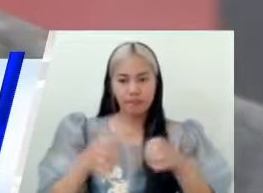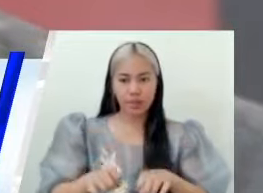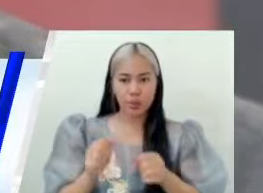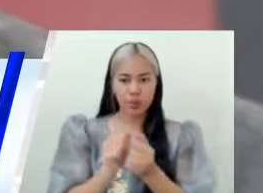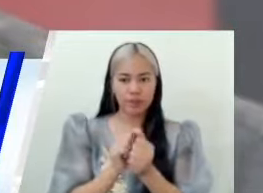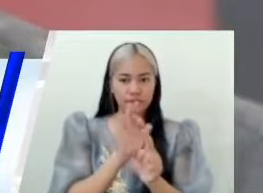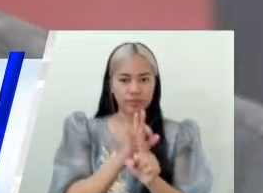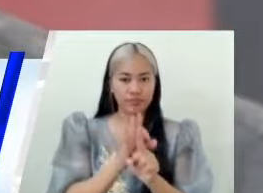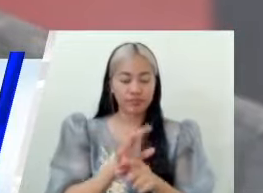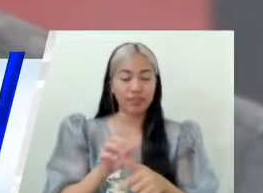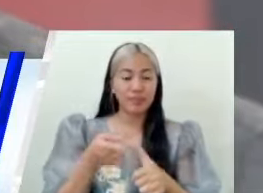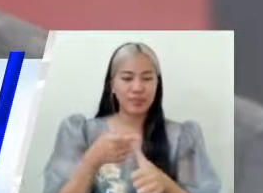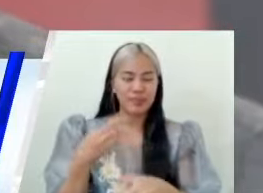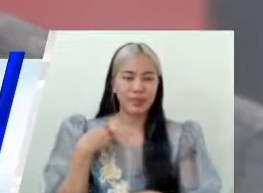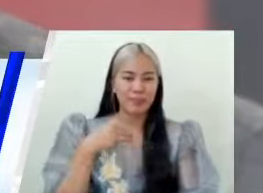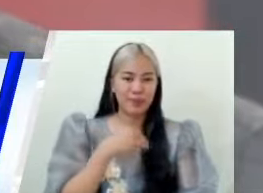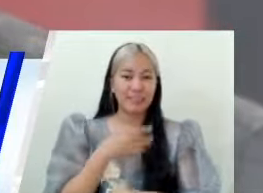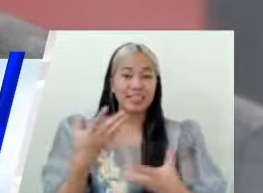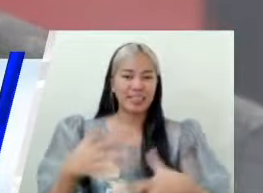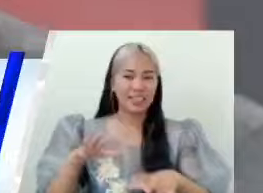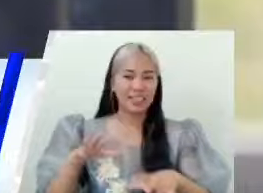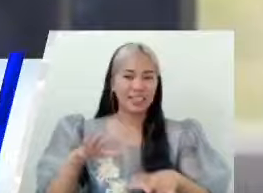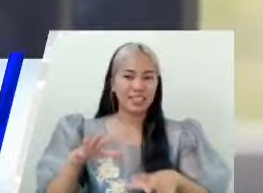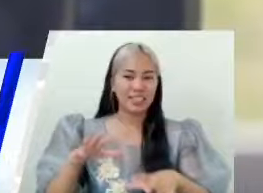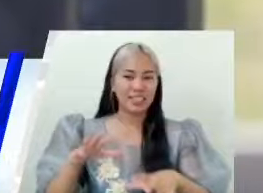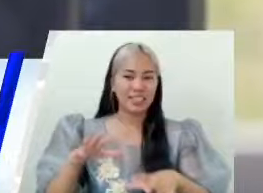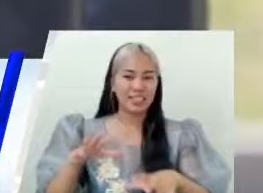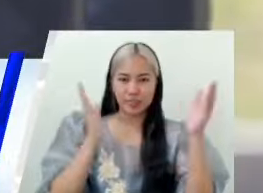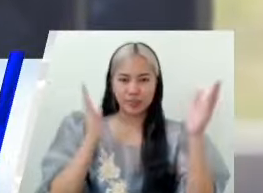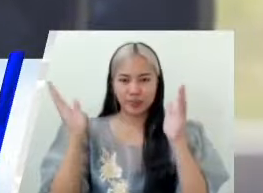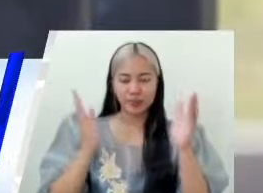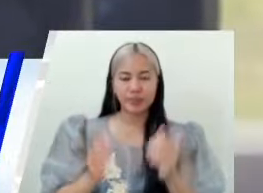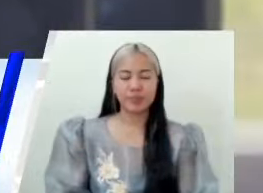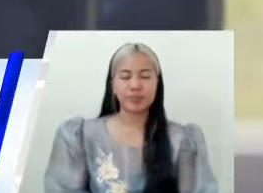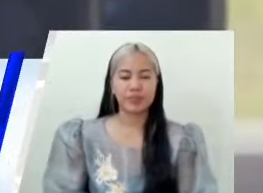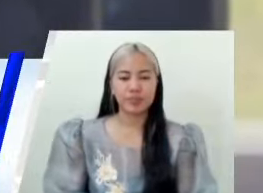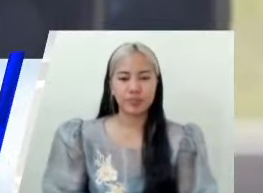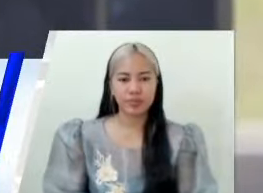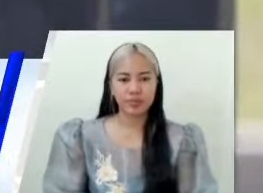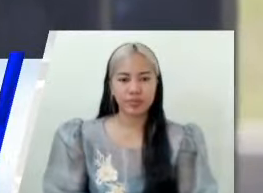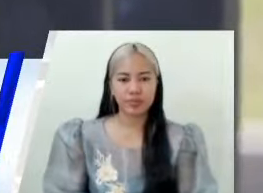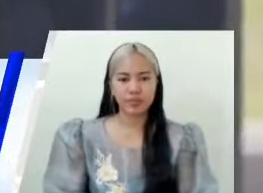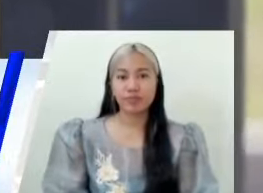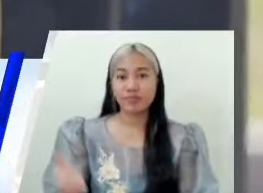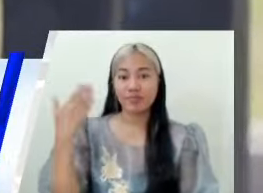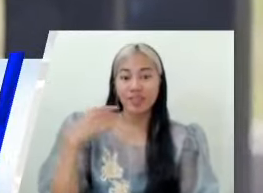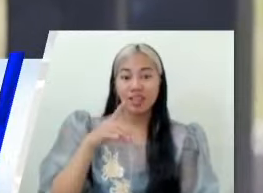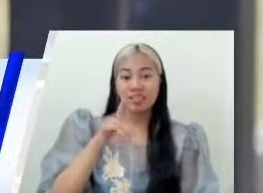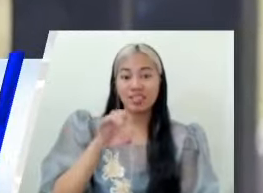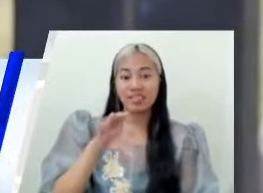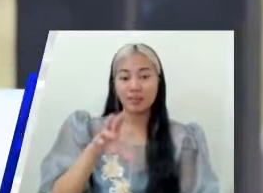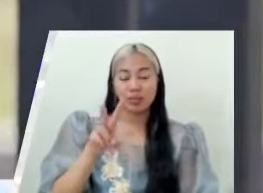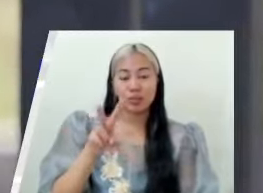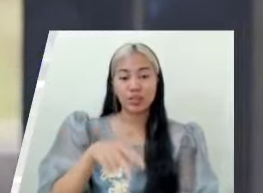na na-discharge sa mandatory military service. Nag-enlist siya noong December